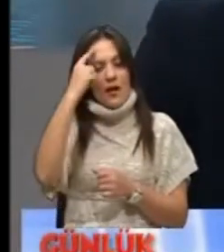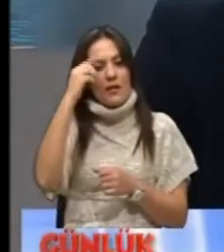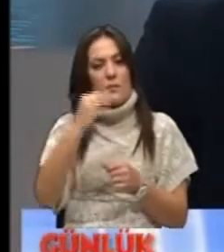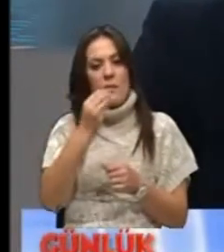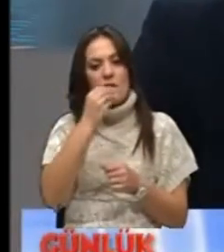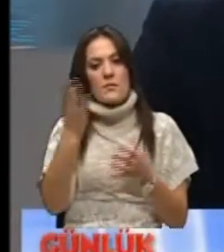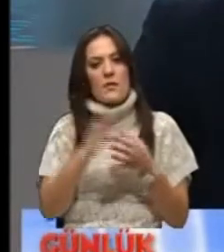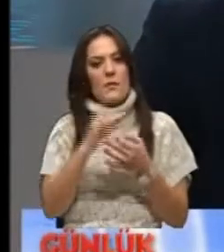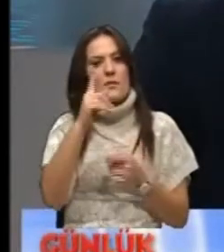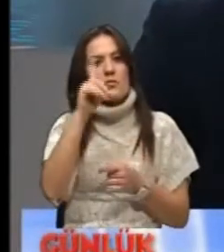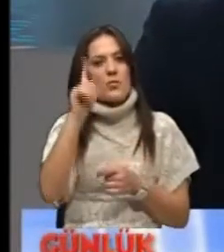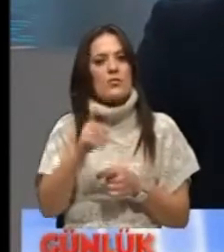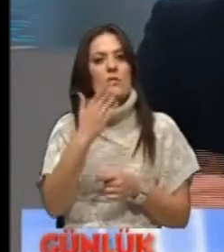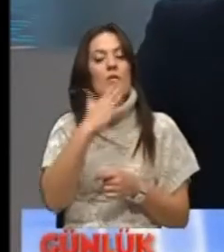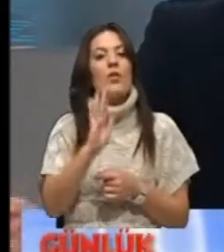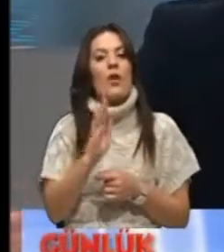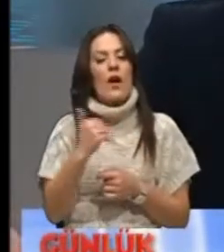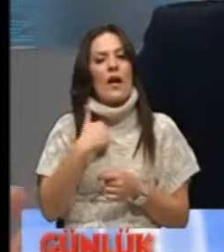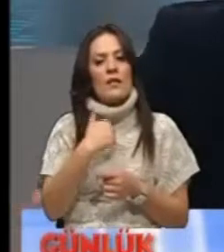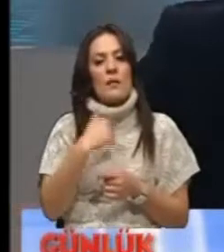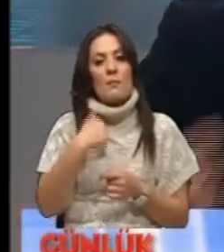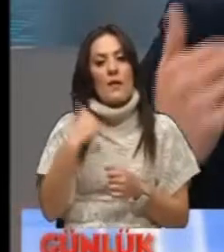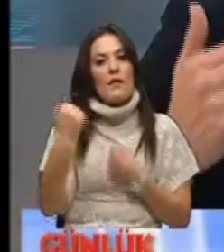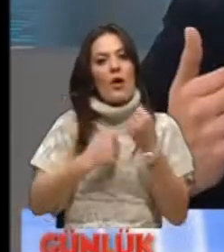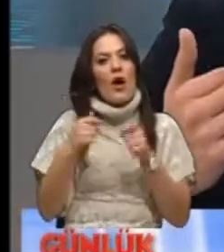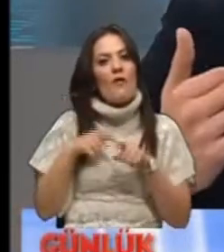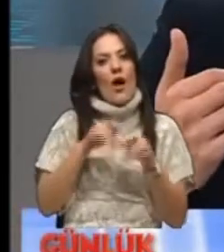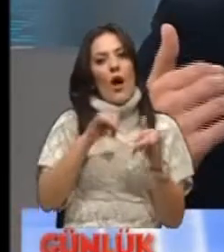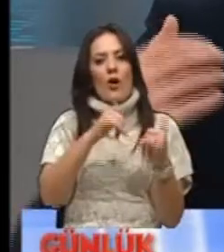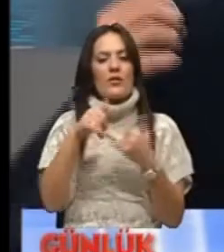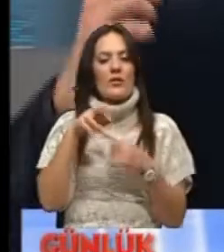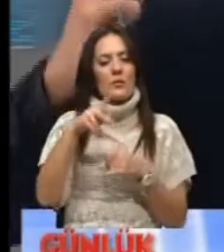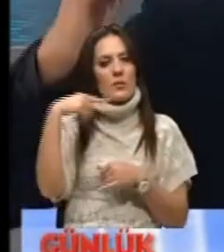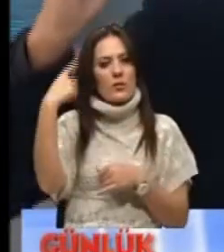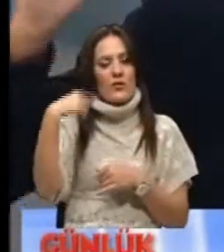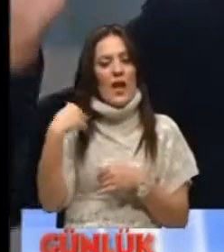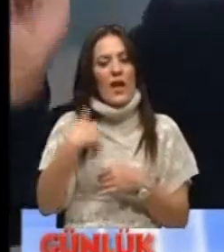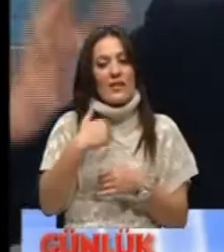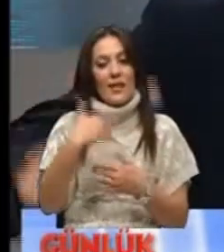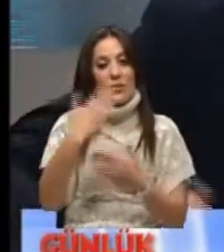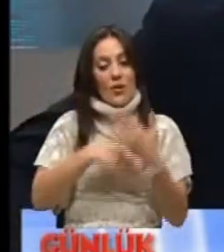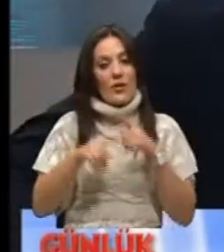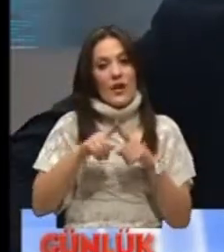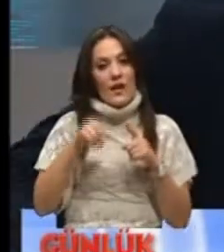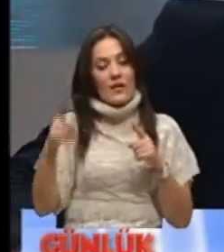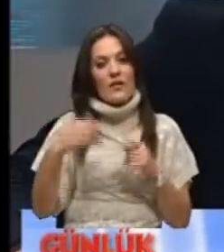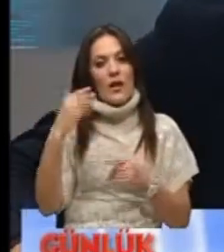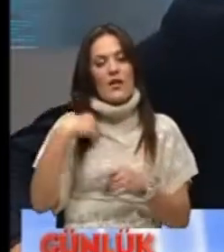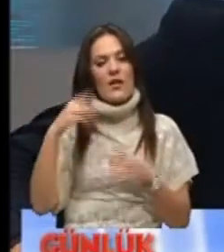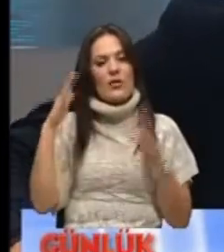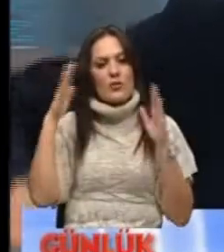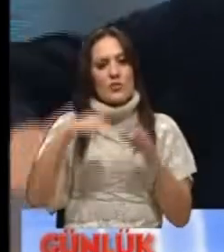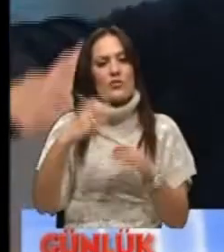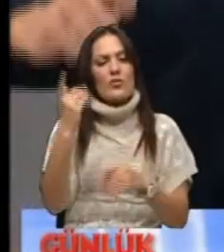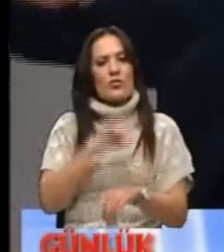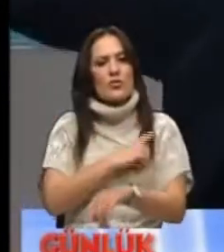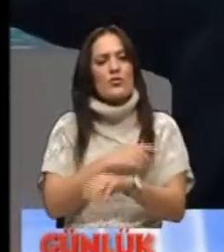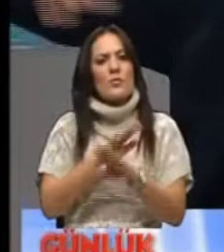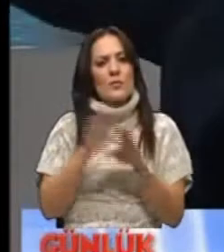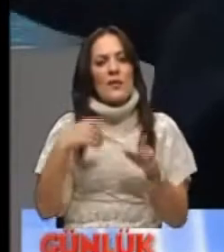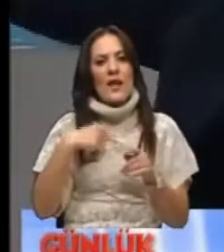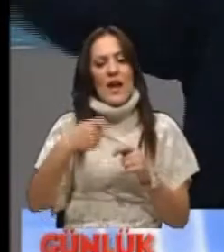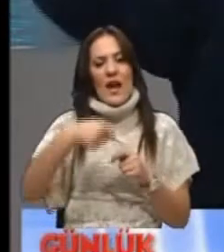aklında beslenmeyle ilgili bir soru işareti yok. Annem beni kovalasın diye kaçıyor. Anne yorulana kadar kovalanıyor. Tam düşüyor böyle gücü bitmek